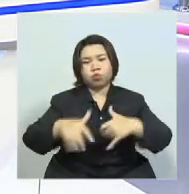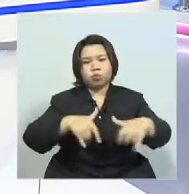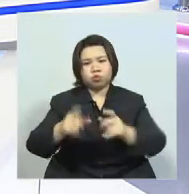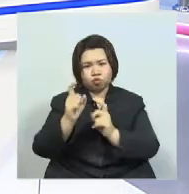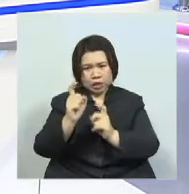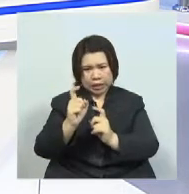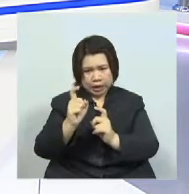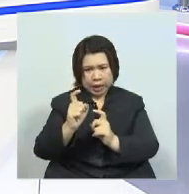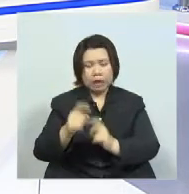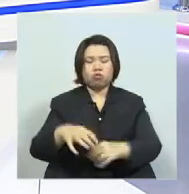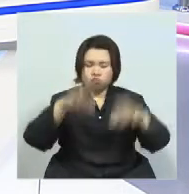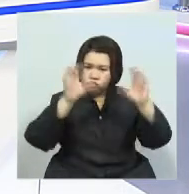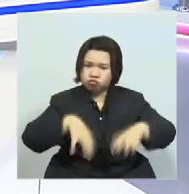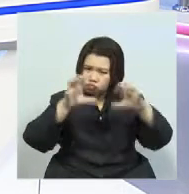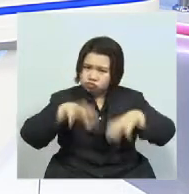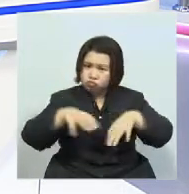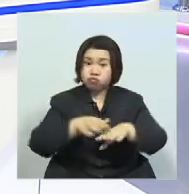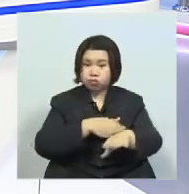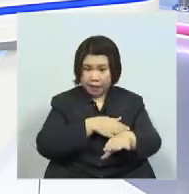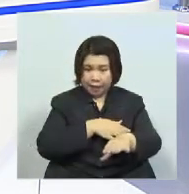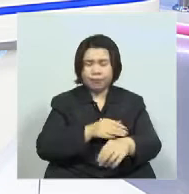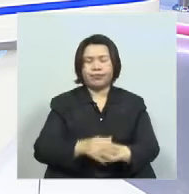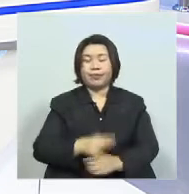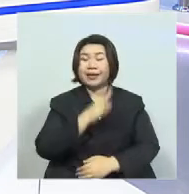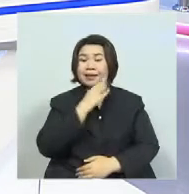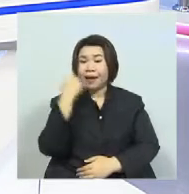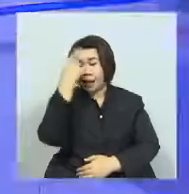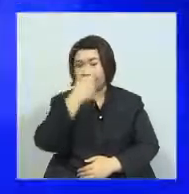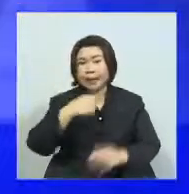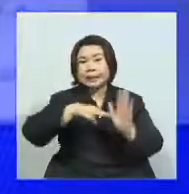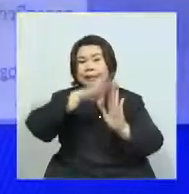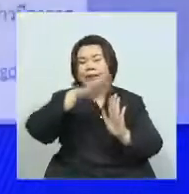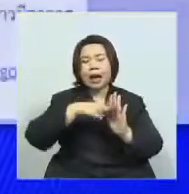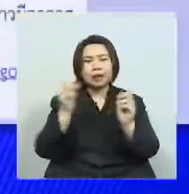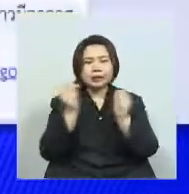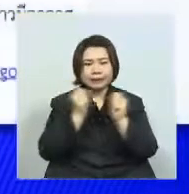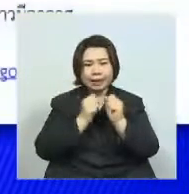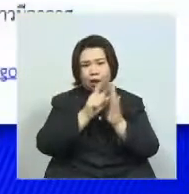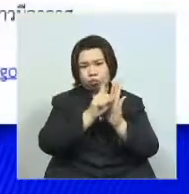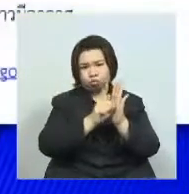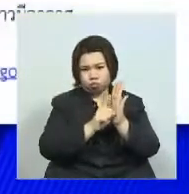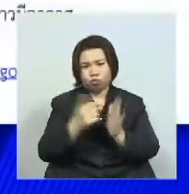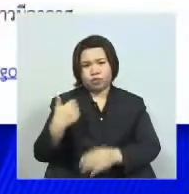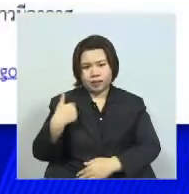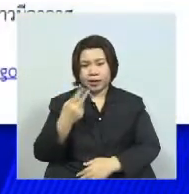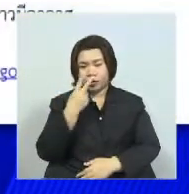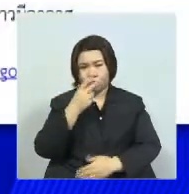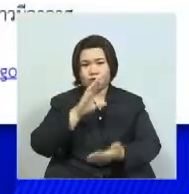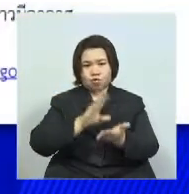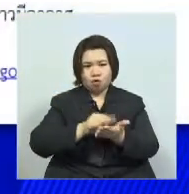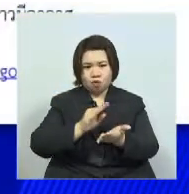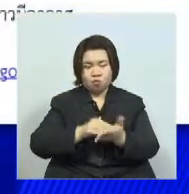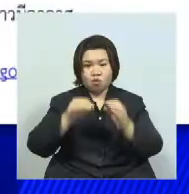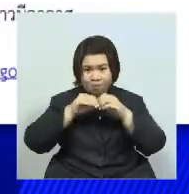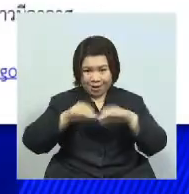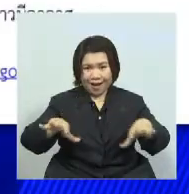รายจากฝนตกหนักะฝนที่ตกศัดสมληด้วยส่นใครางแผนจะขึ้นเหืออากาศจะหนาวเย็นลง ค่มาดูรลเอีด